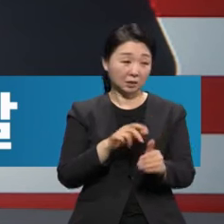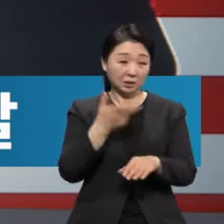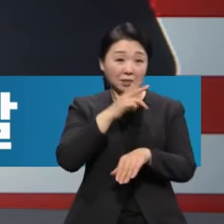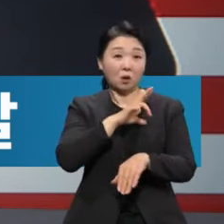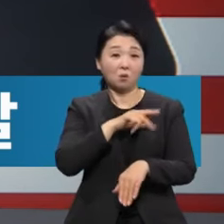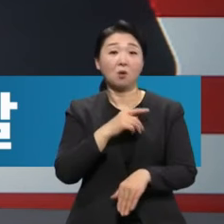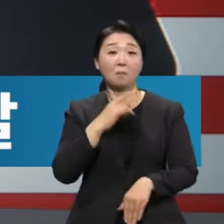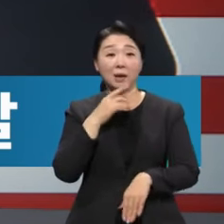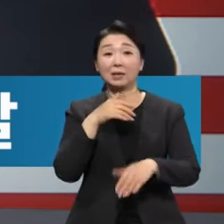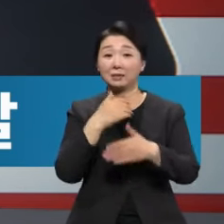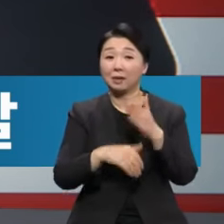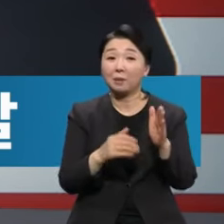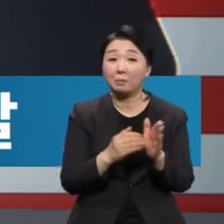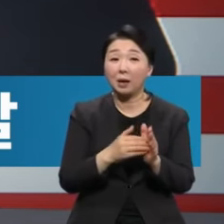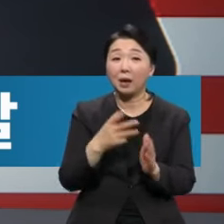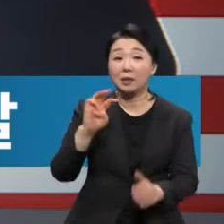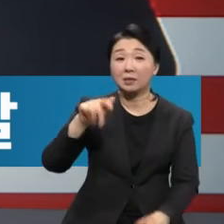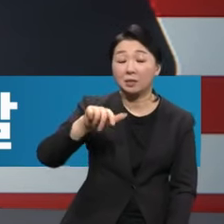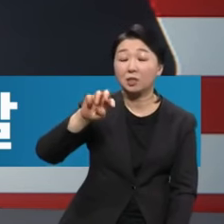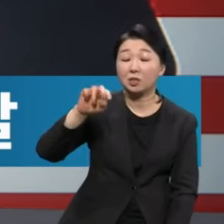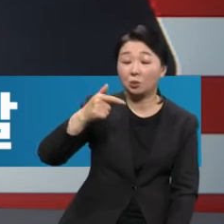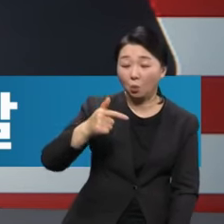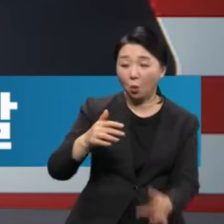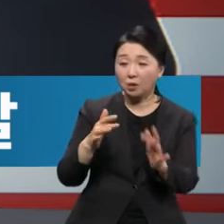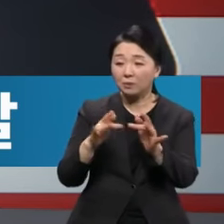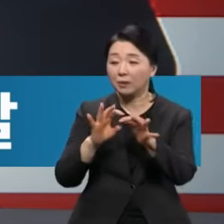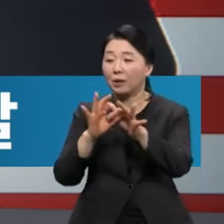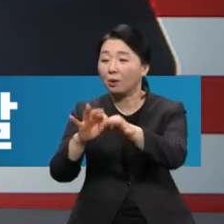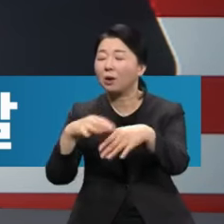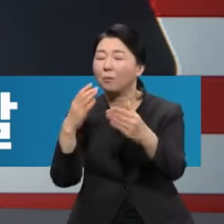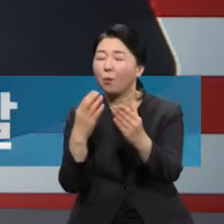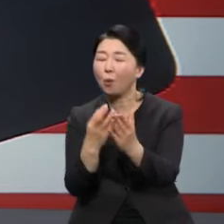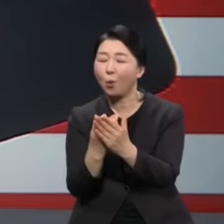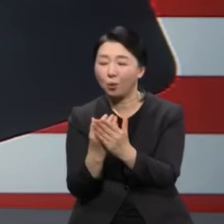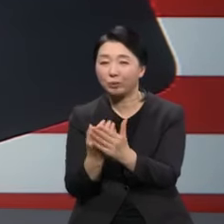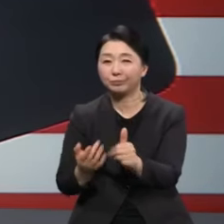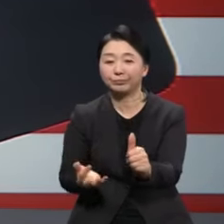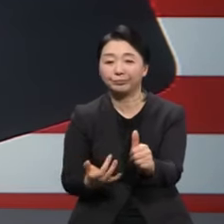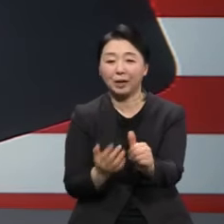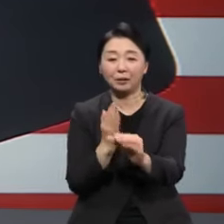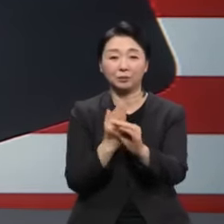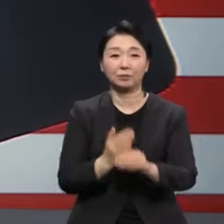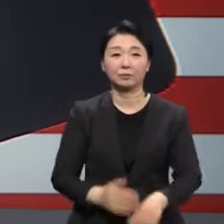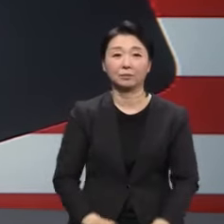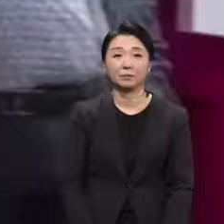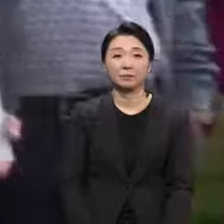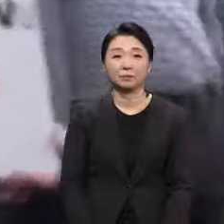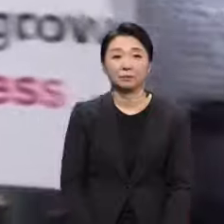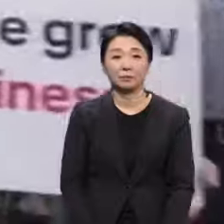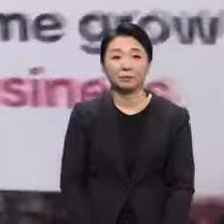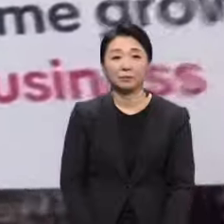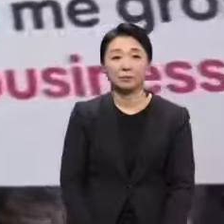건데 틱톡은 인플루언서를 통해 여론몰이에 나서는 중입니다. 워싱턴 김필규 특파원입니다.